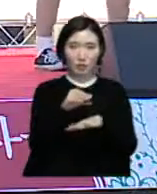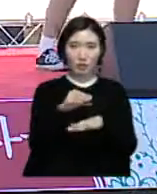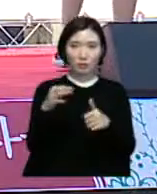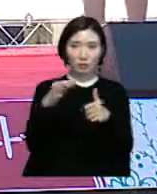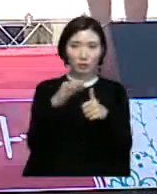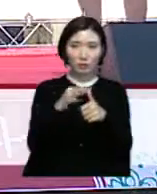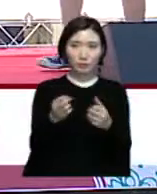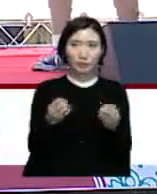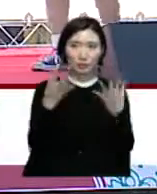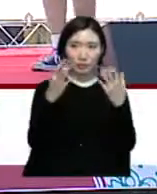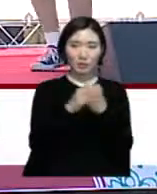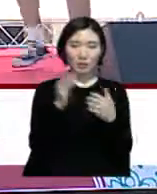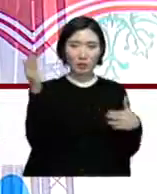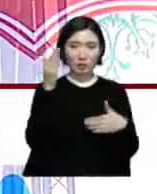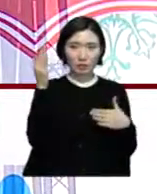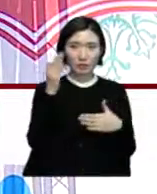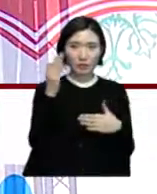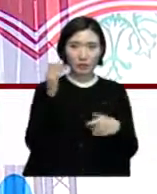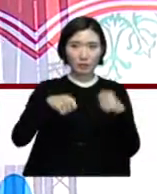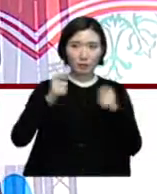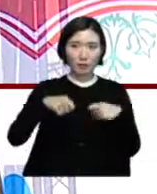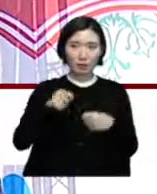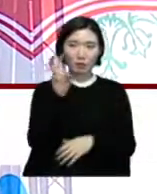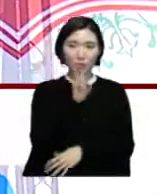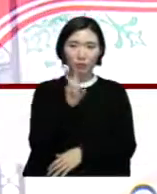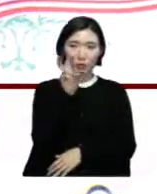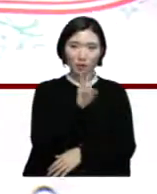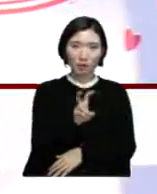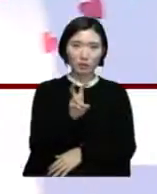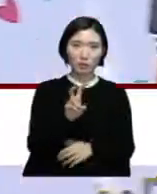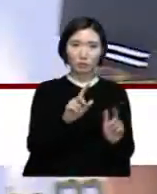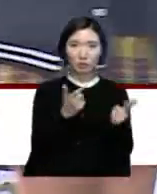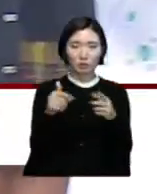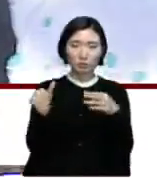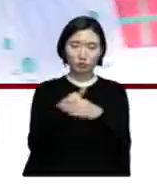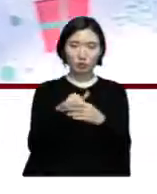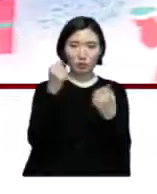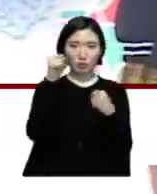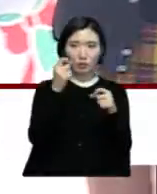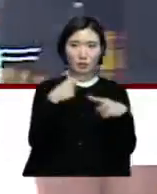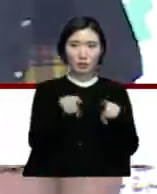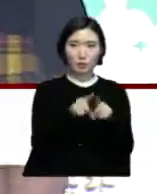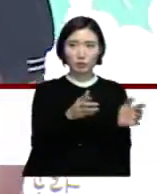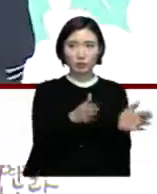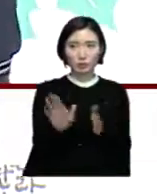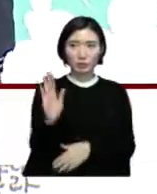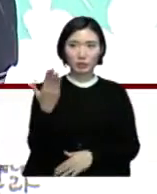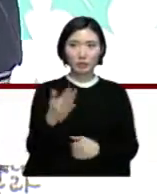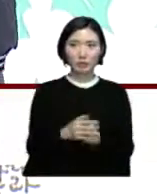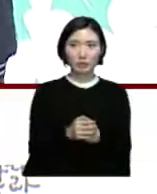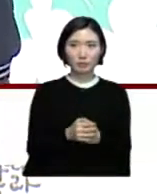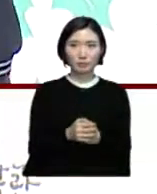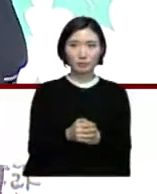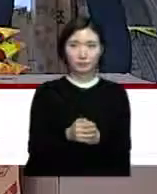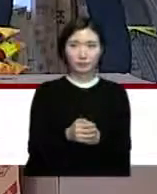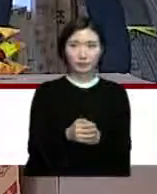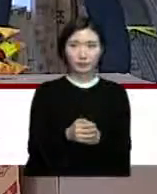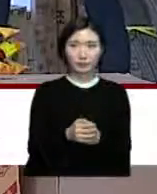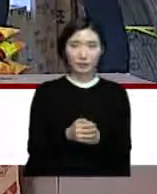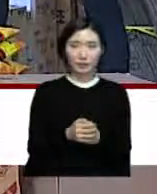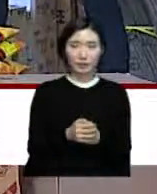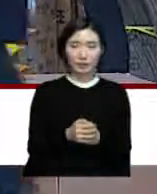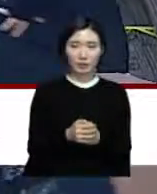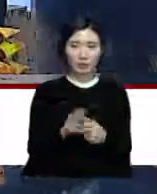행사에는 학생들의 밴드 공연과 가수들의 다양한 문화 공연도 함께 마련됐습니다. 이와 함께